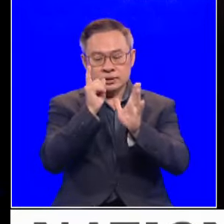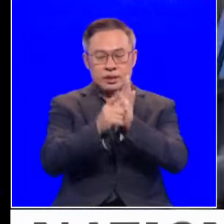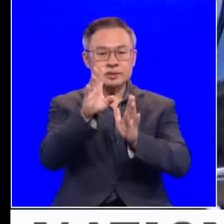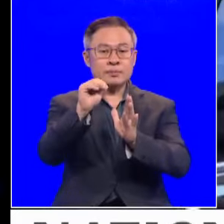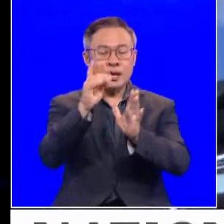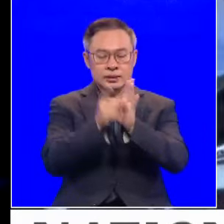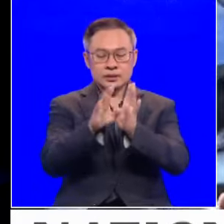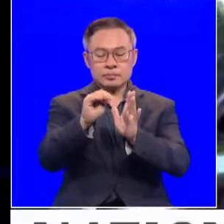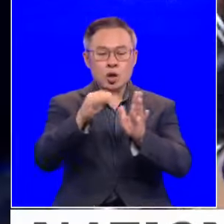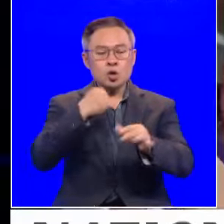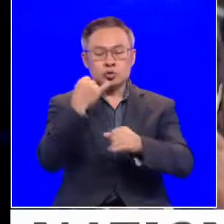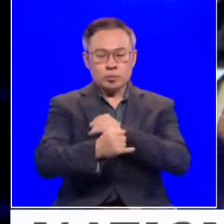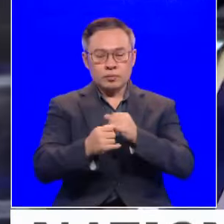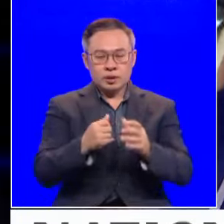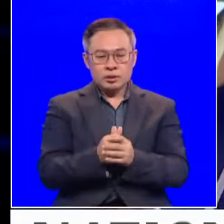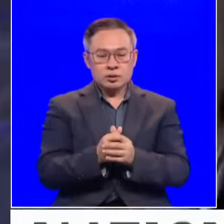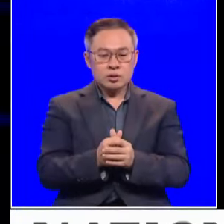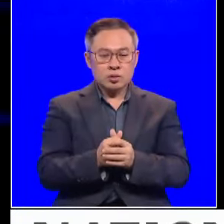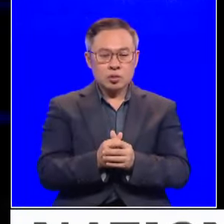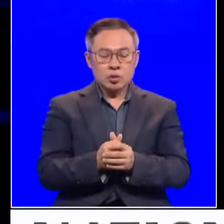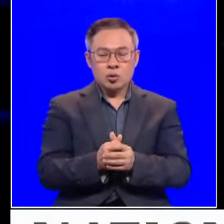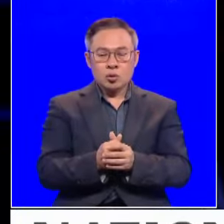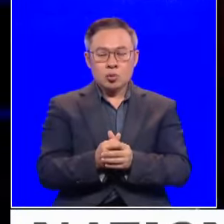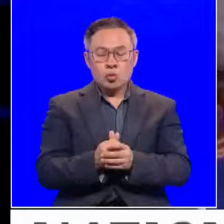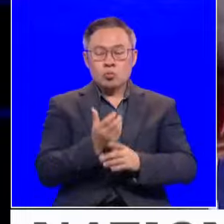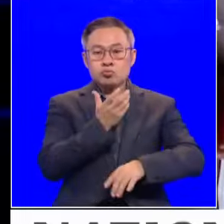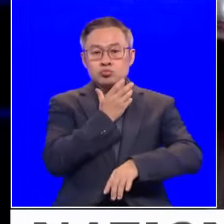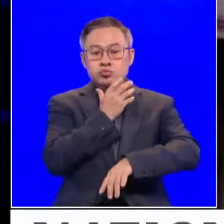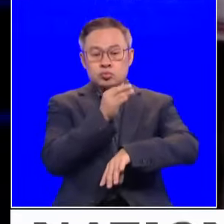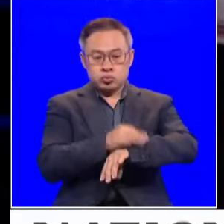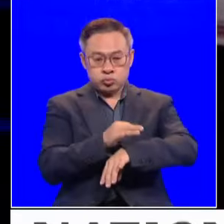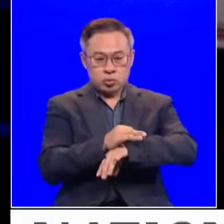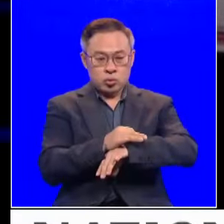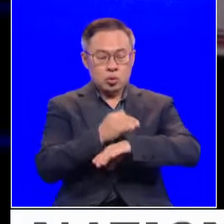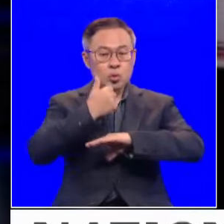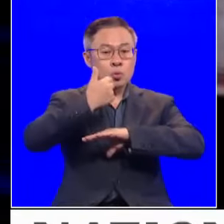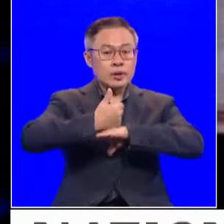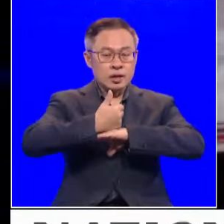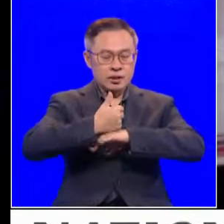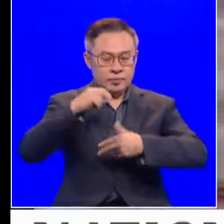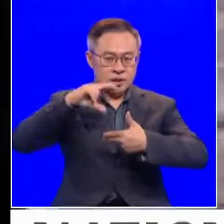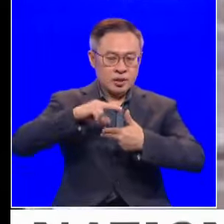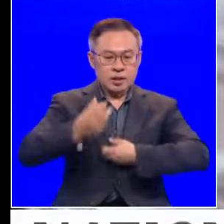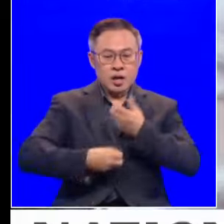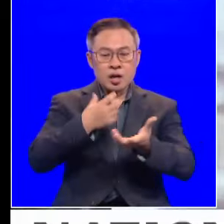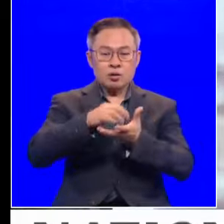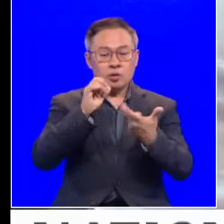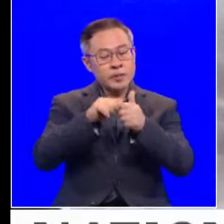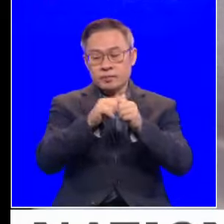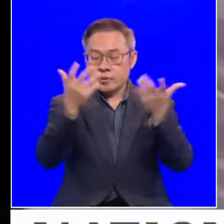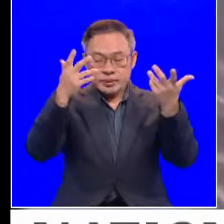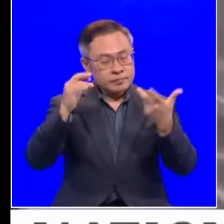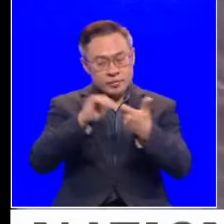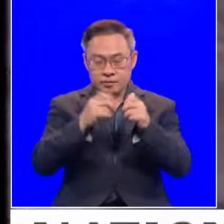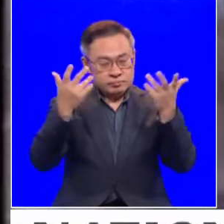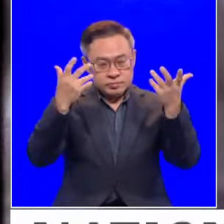รคพลังประชารัฐก็มีสีหน้ายิ้มแย้มค่ะพร้อมกล่าวกับสื่อมวลชนก่อนขึ้นรถนะคะว่าสบายสบายมากก่อนโบกมือและขึ้นรถ